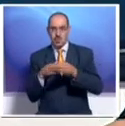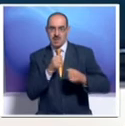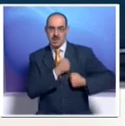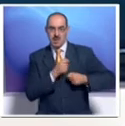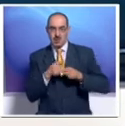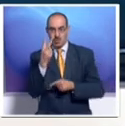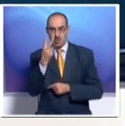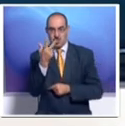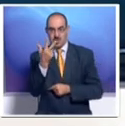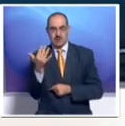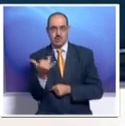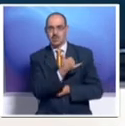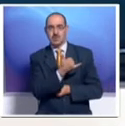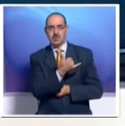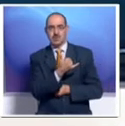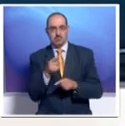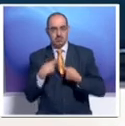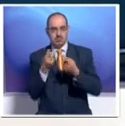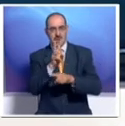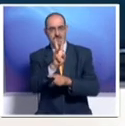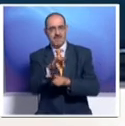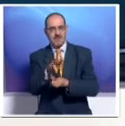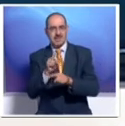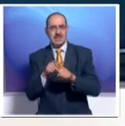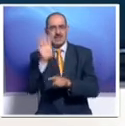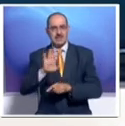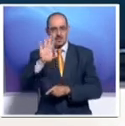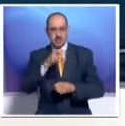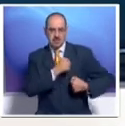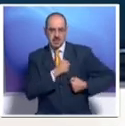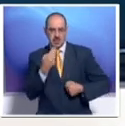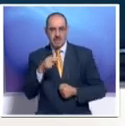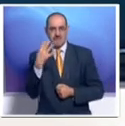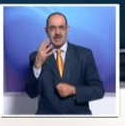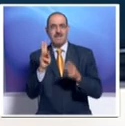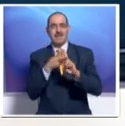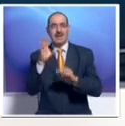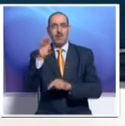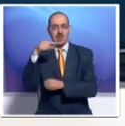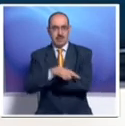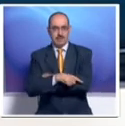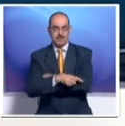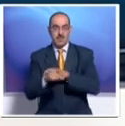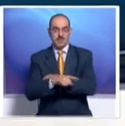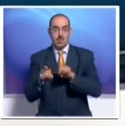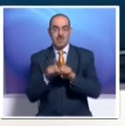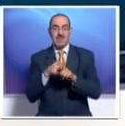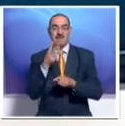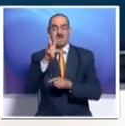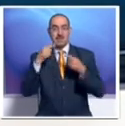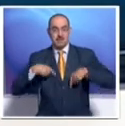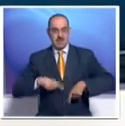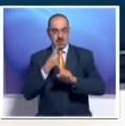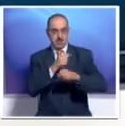لليوم الثالث على التوالي زيارته إلى الناحية العسكرية الرابعة بورقلة. هذا وكان سيد الفريق قد